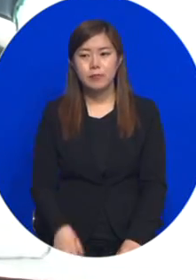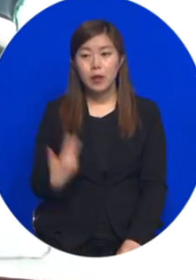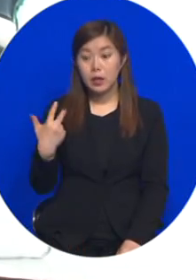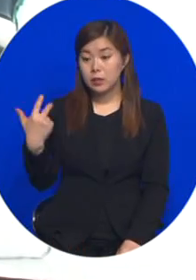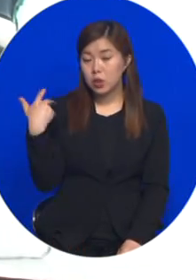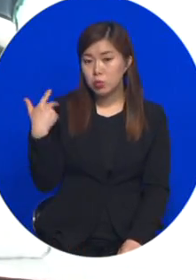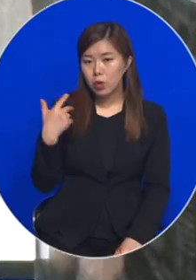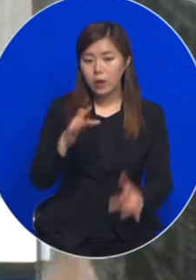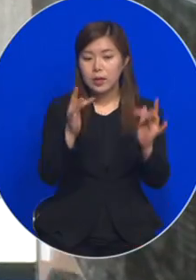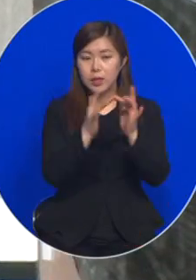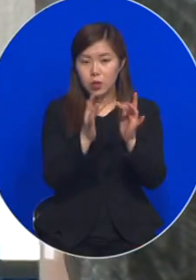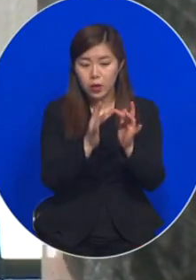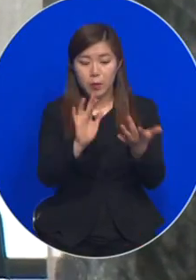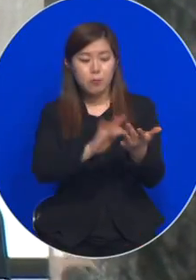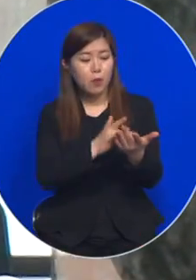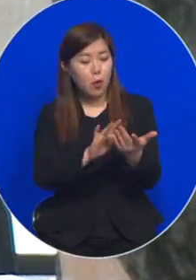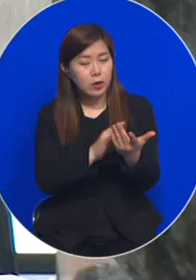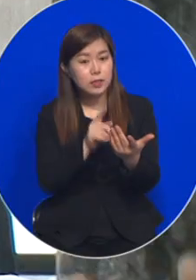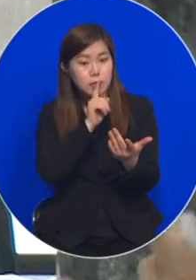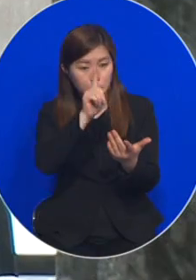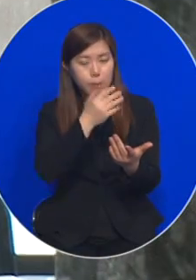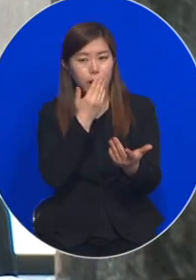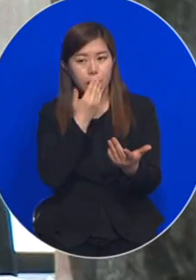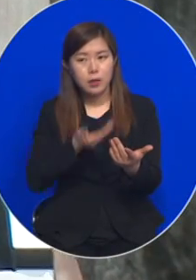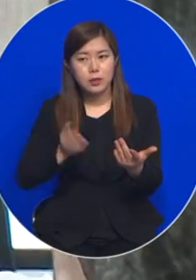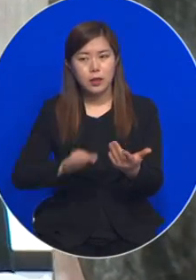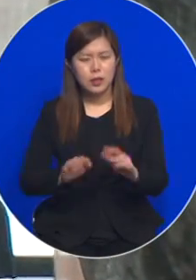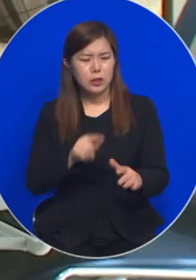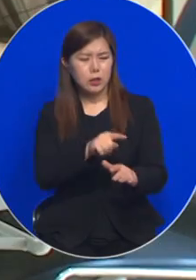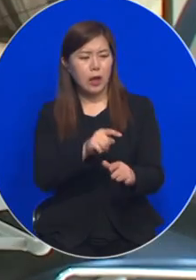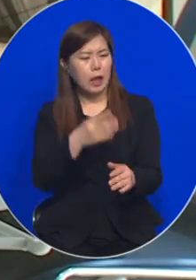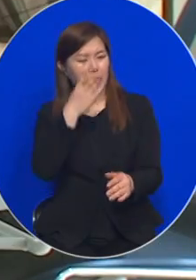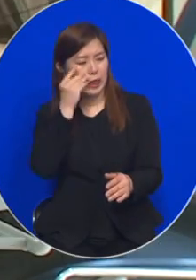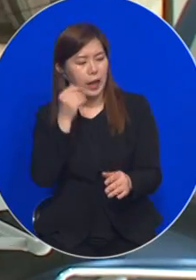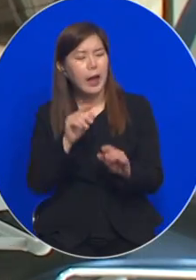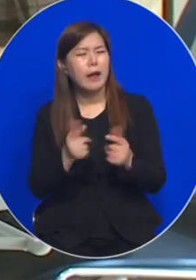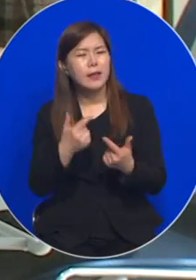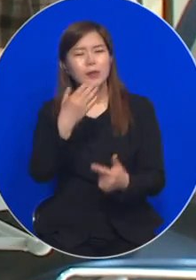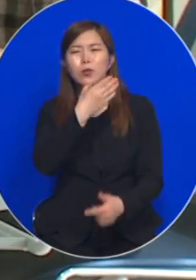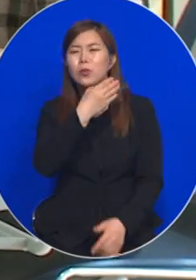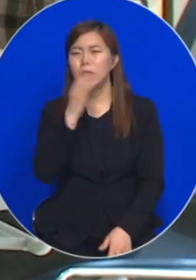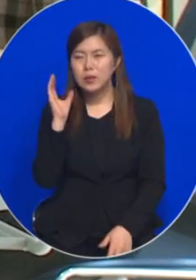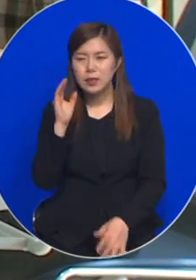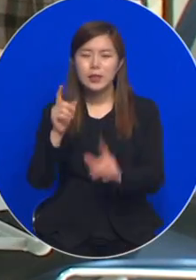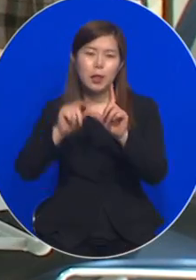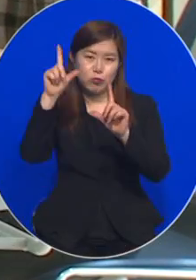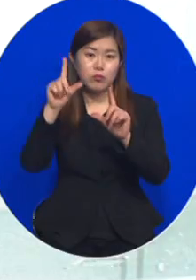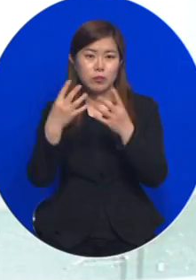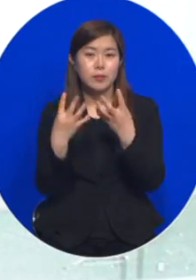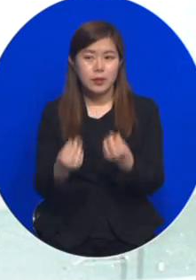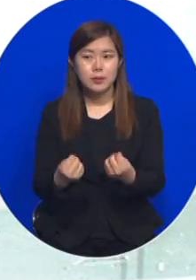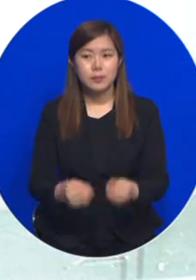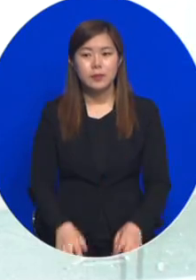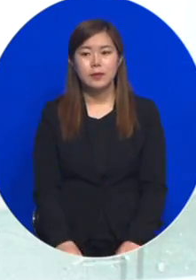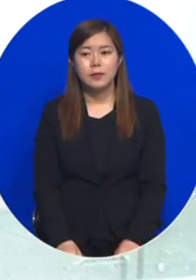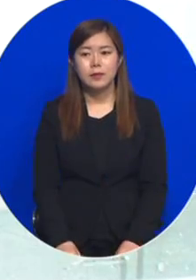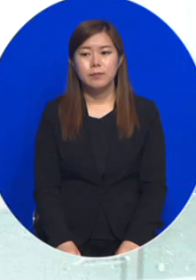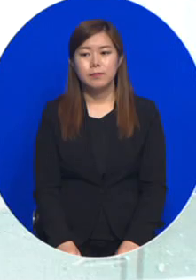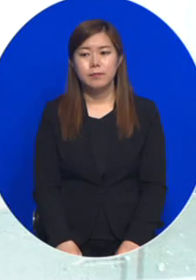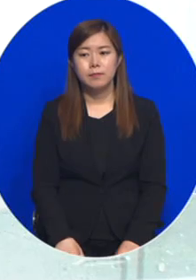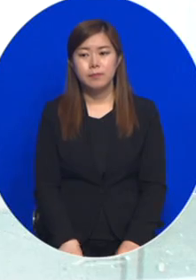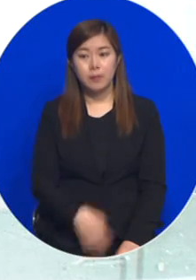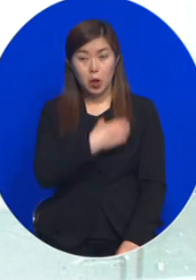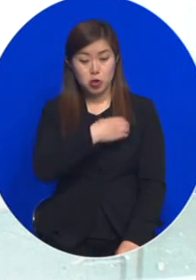홈페이지나 모바일로도 신청할 수 있었지만 전자기기 사용이 익숙지 않은 어르신들이 주로 찾았습니다 농이 화소의